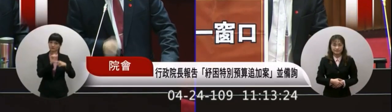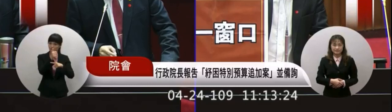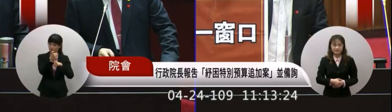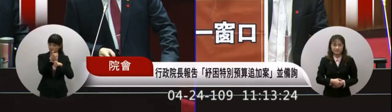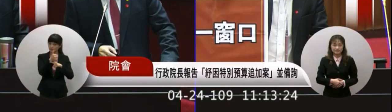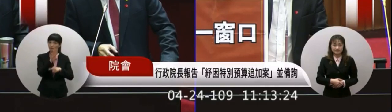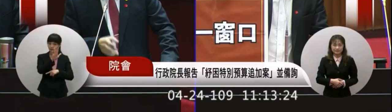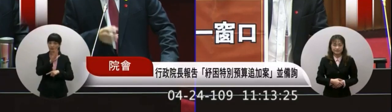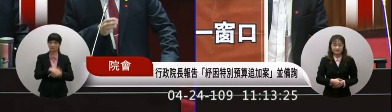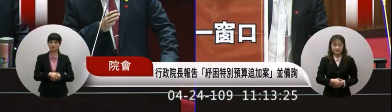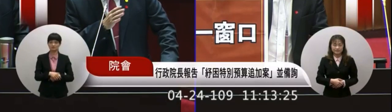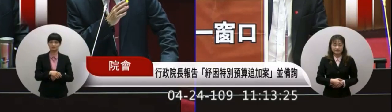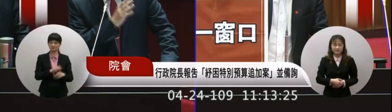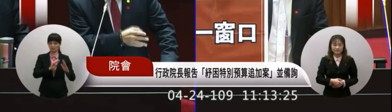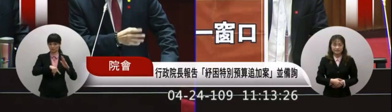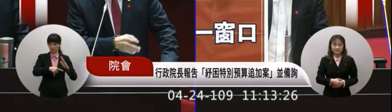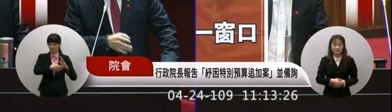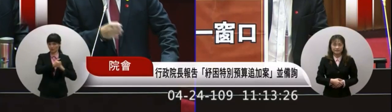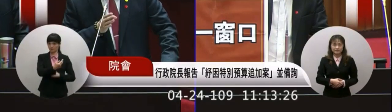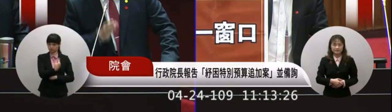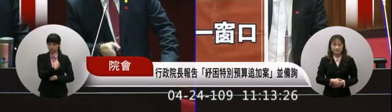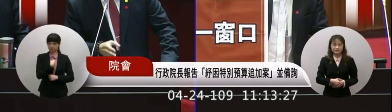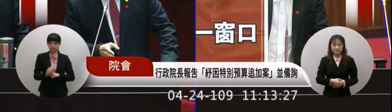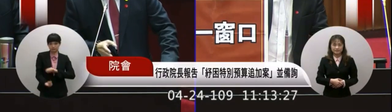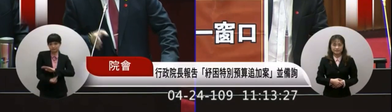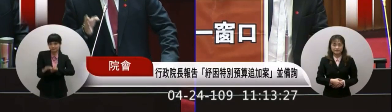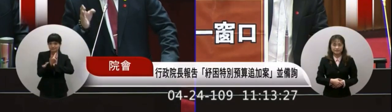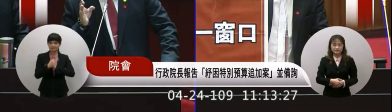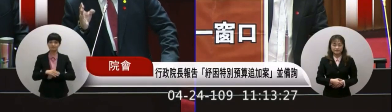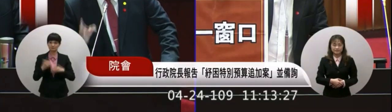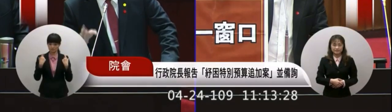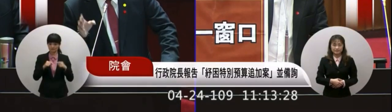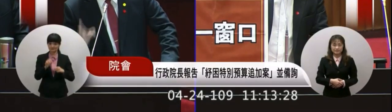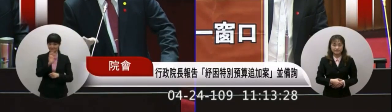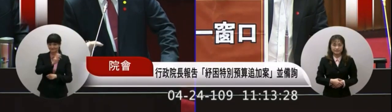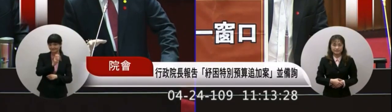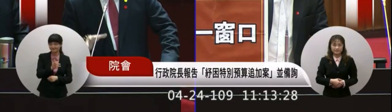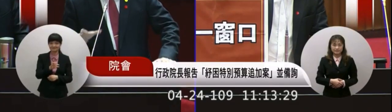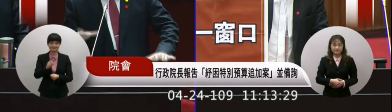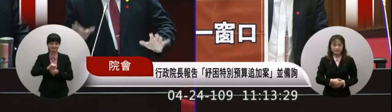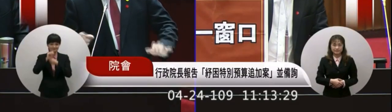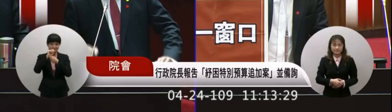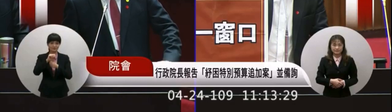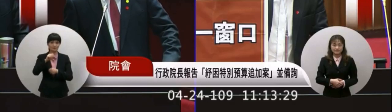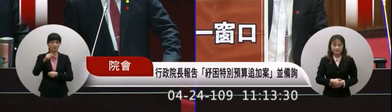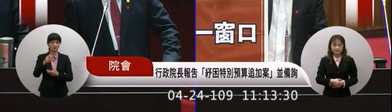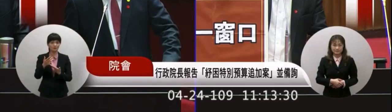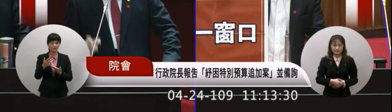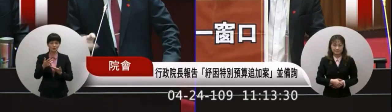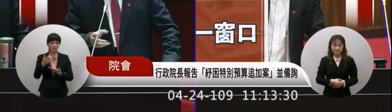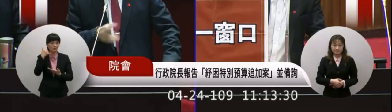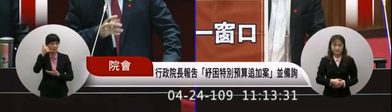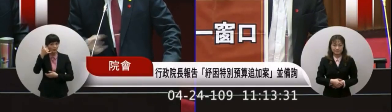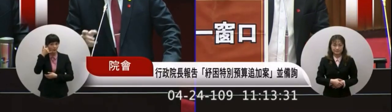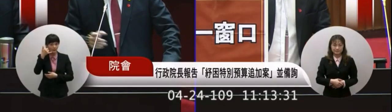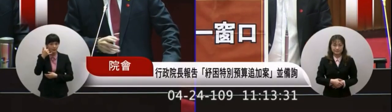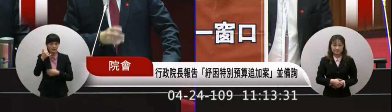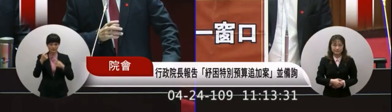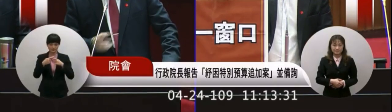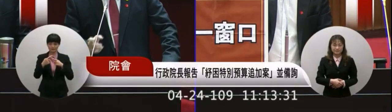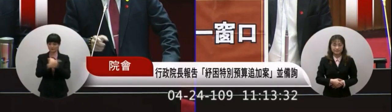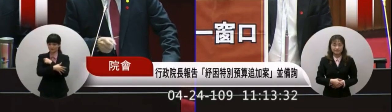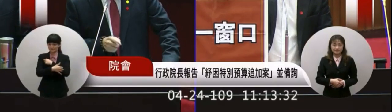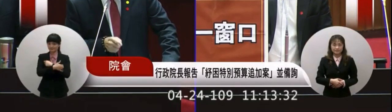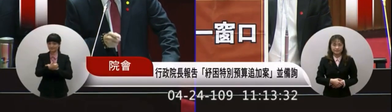代讲再紧。啊，所以阮即马对30万变60万，即马变90人伫接这个电话吼，啊，甚至阮随